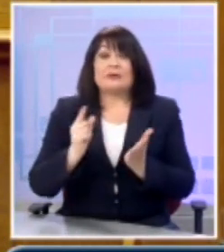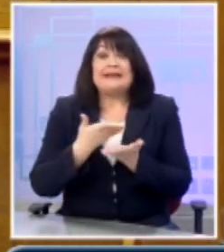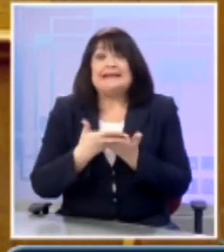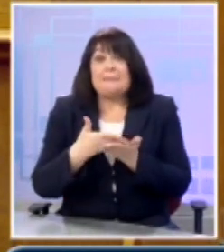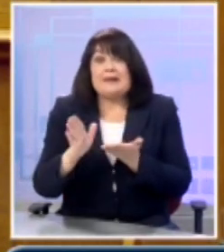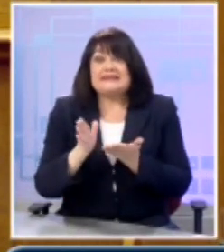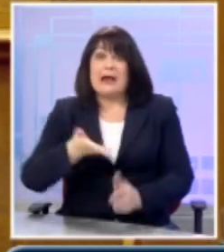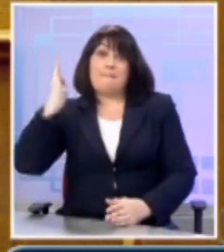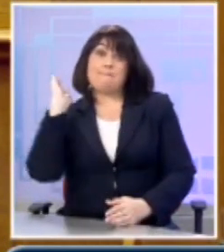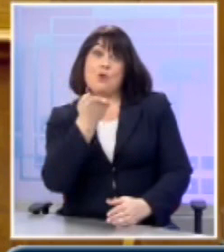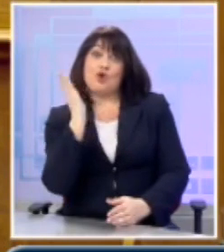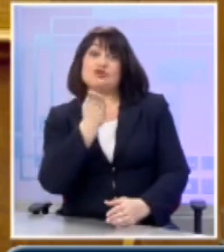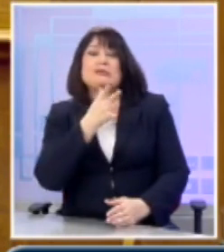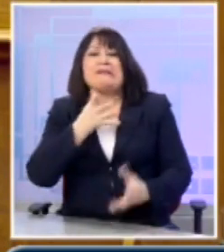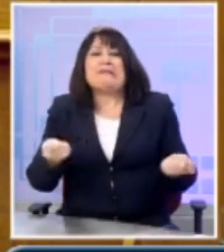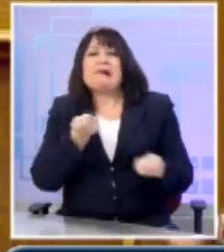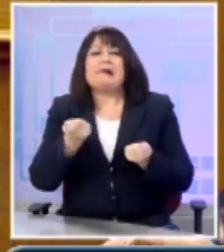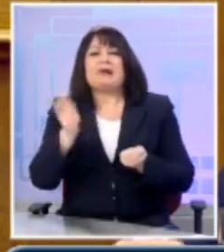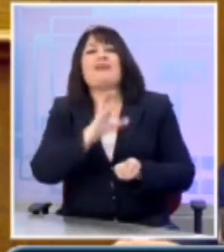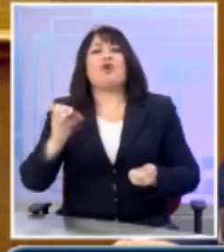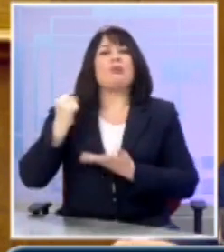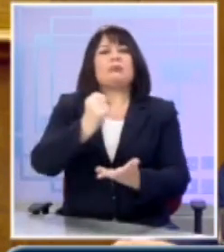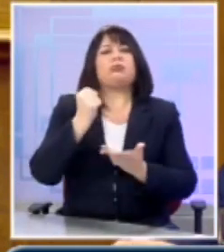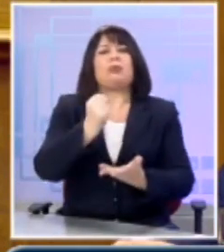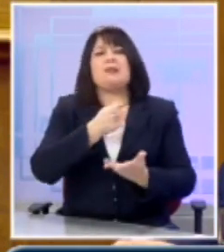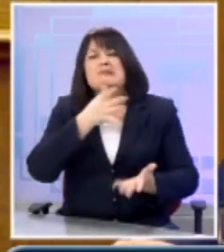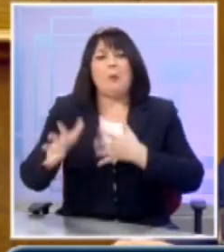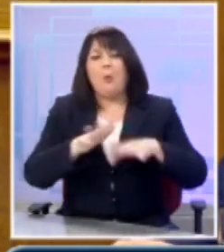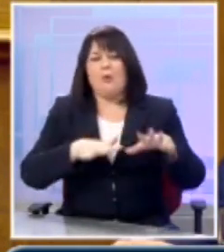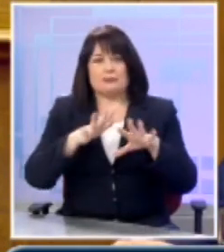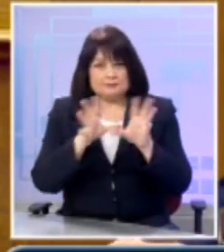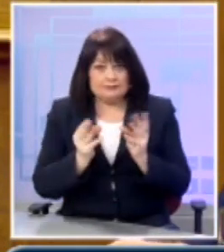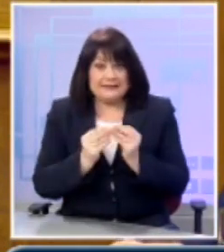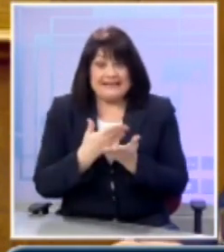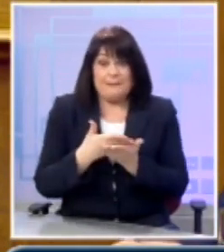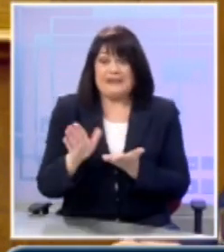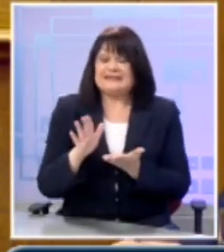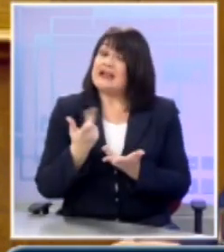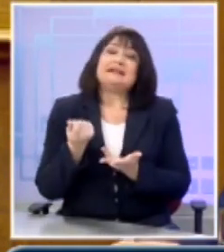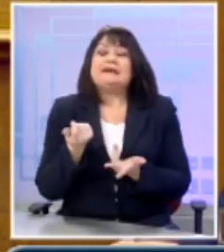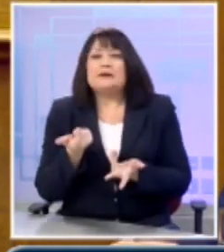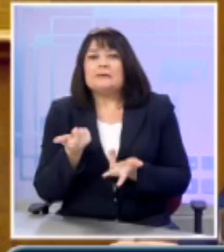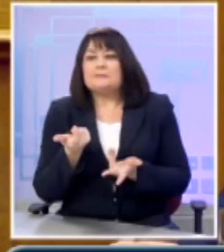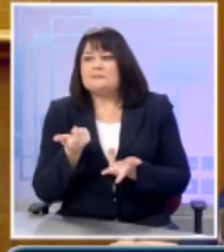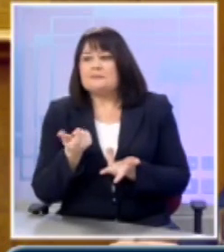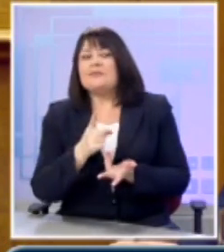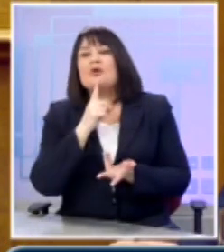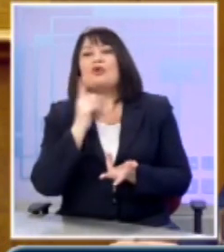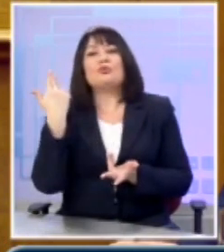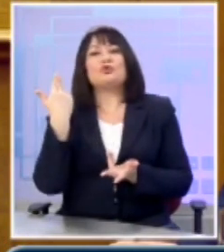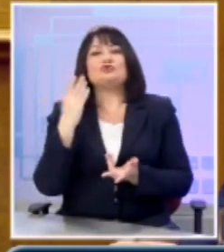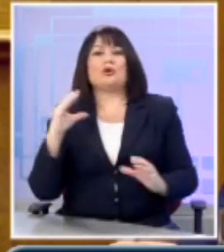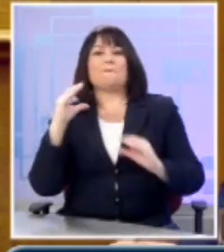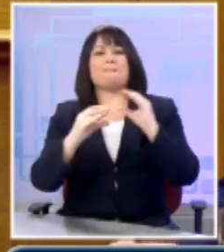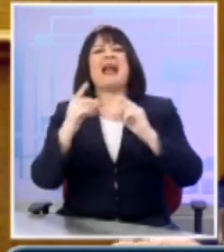είναι πρόστιμα για την κακοδιαχείριση των κοινοτικών ενισχύσεων και τα άλλα μισά ανακτήσεις όπως τα περίφημα